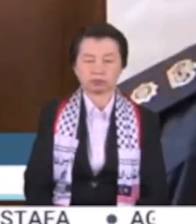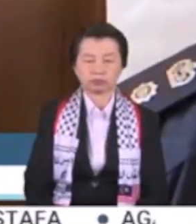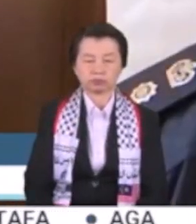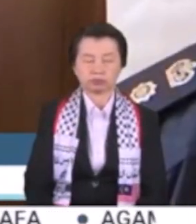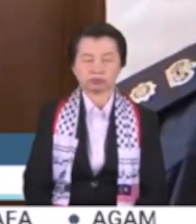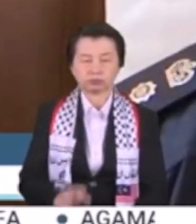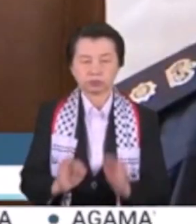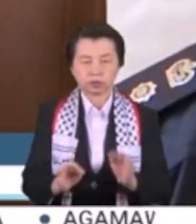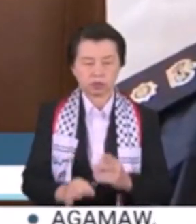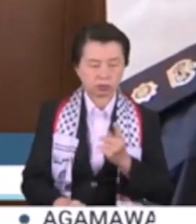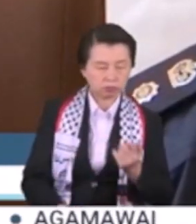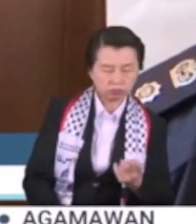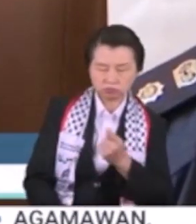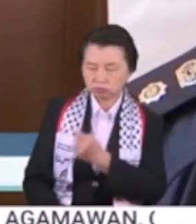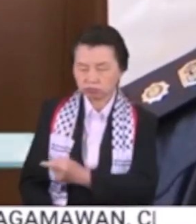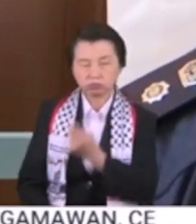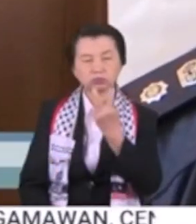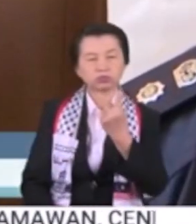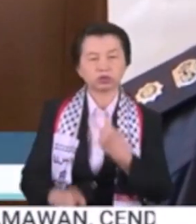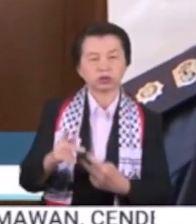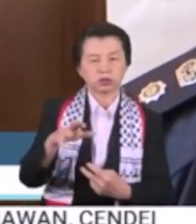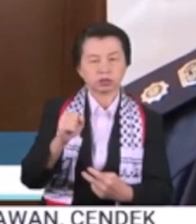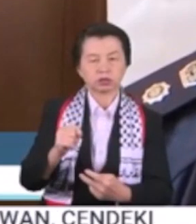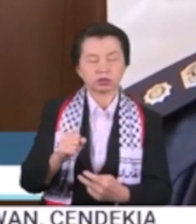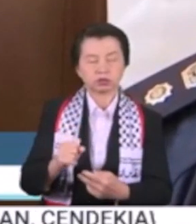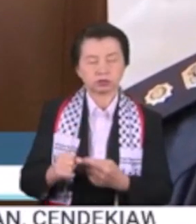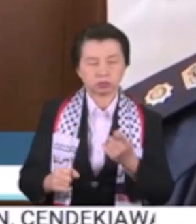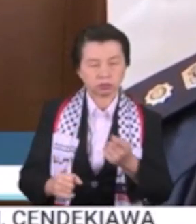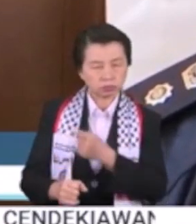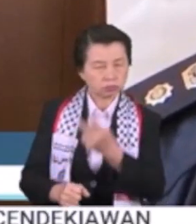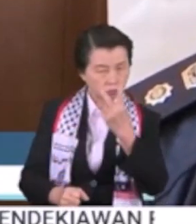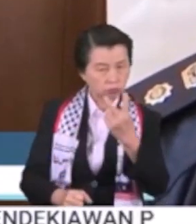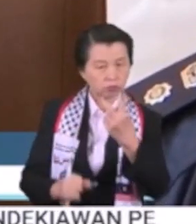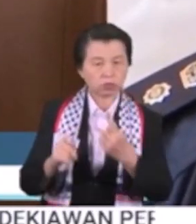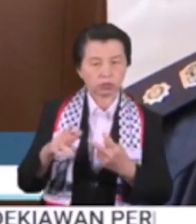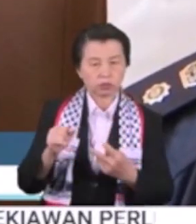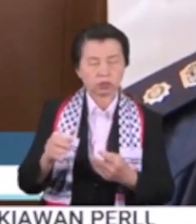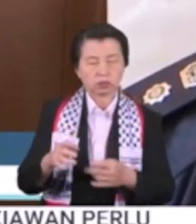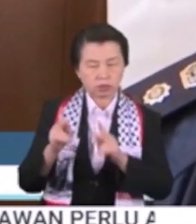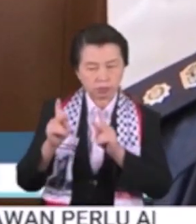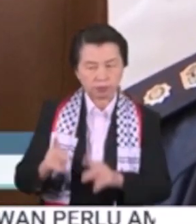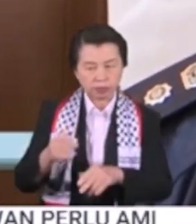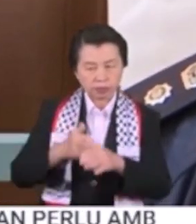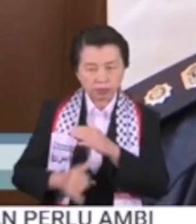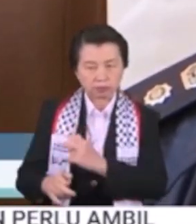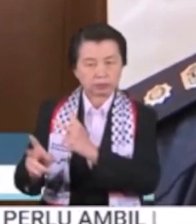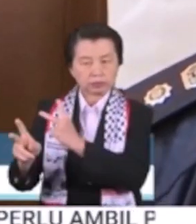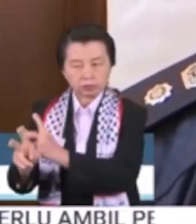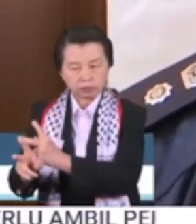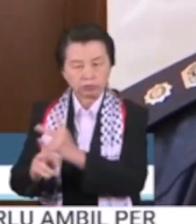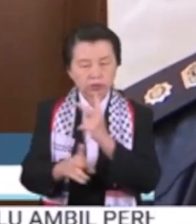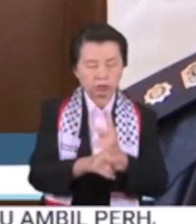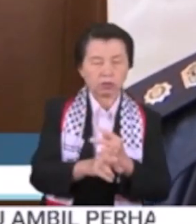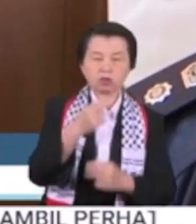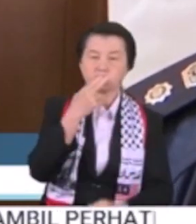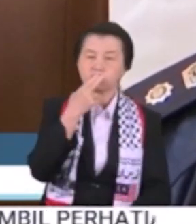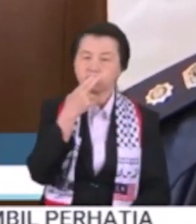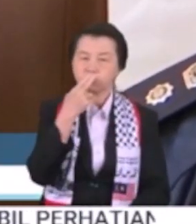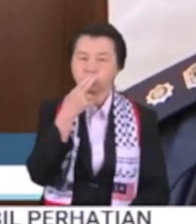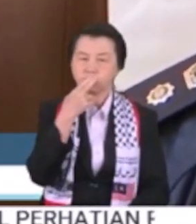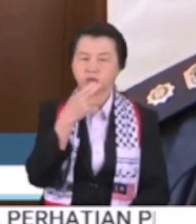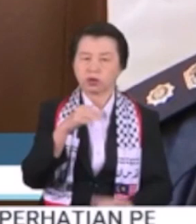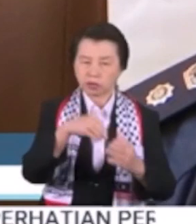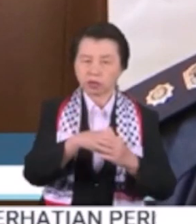Kalau kita tengok kedua-dua kes ini ya, modus operandi adalah pihak penyeludup ni dia menyimpan rokok